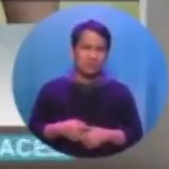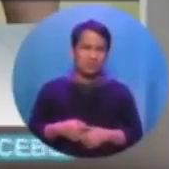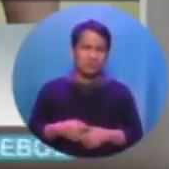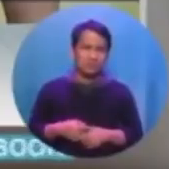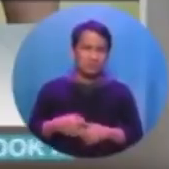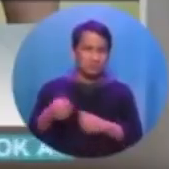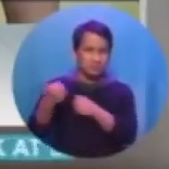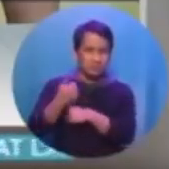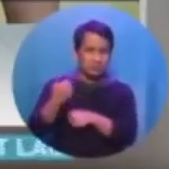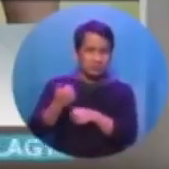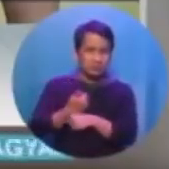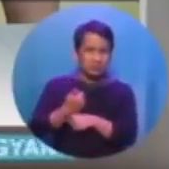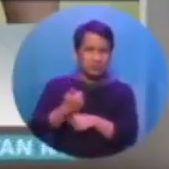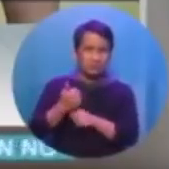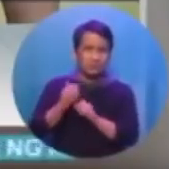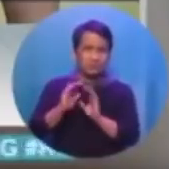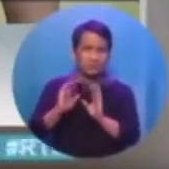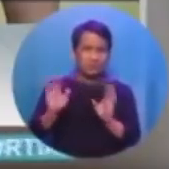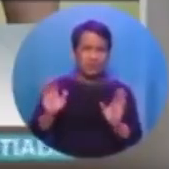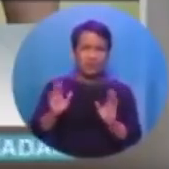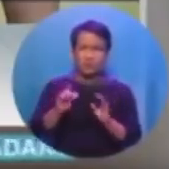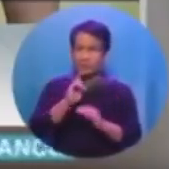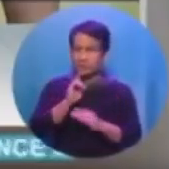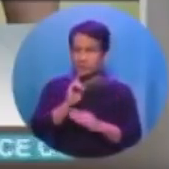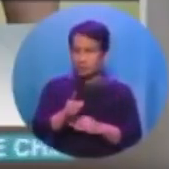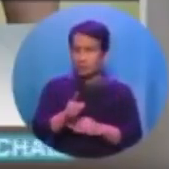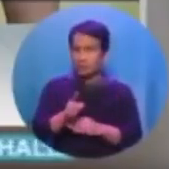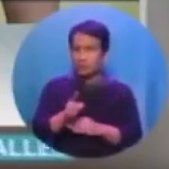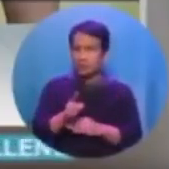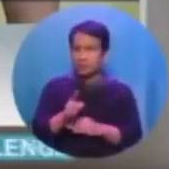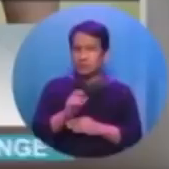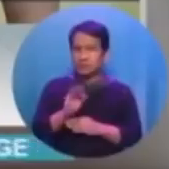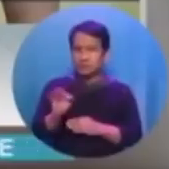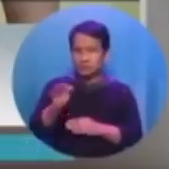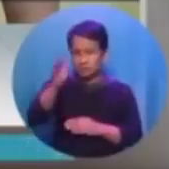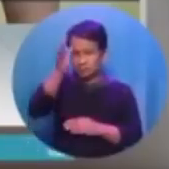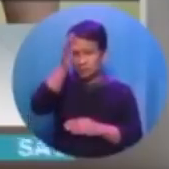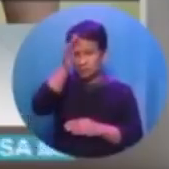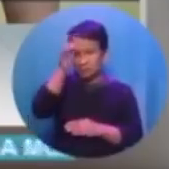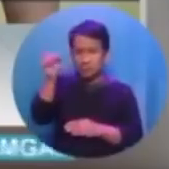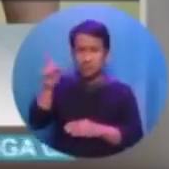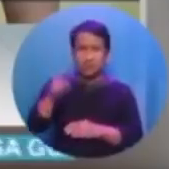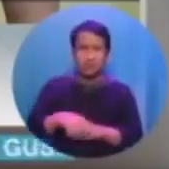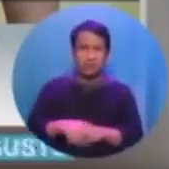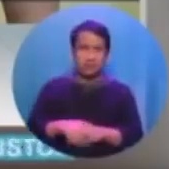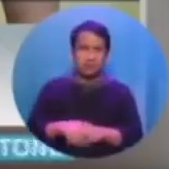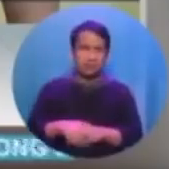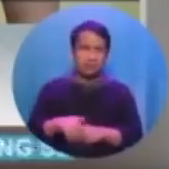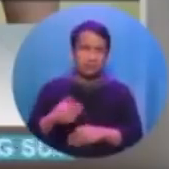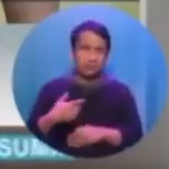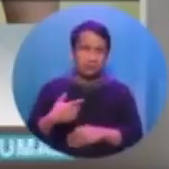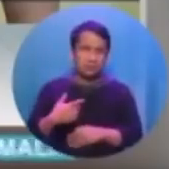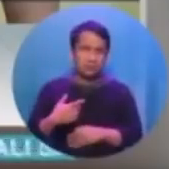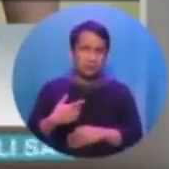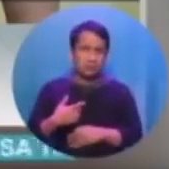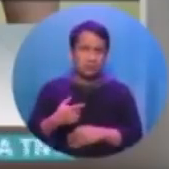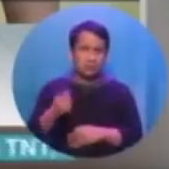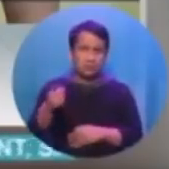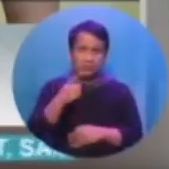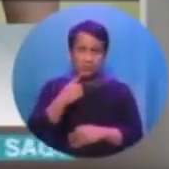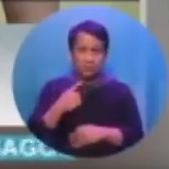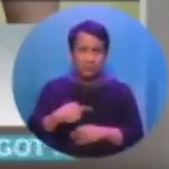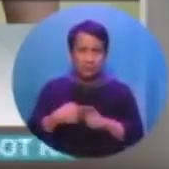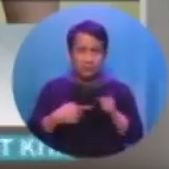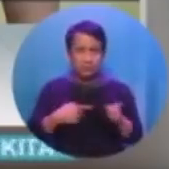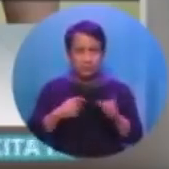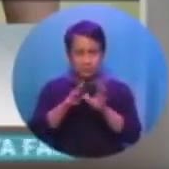Yung mga blame na nagawa mo. Kasi, kung totoosin, tatay ko, haligi ka ng tahanan. Ano sinabi sa